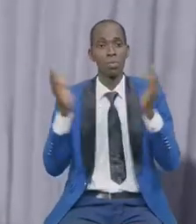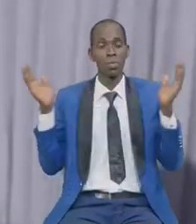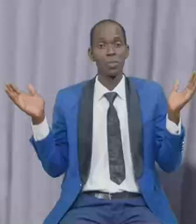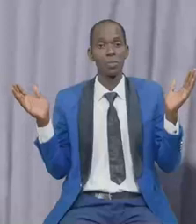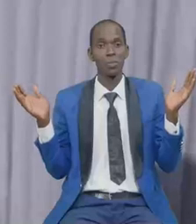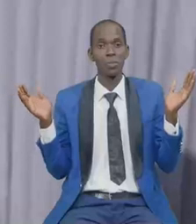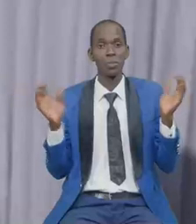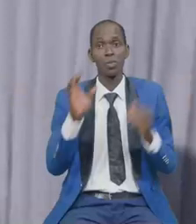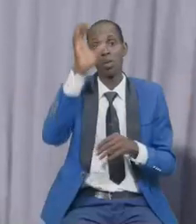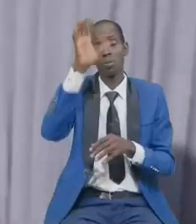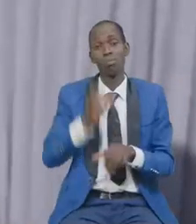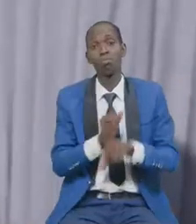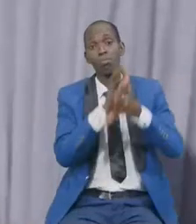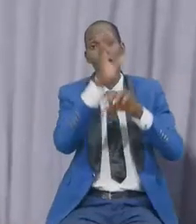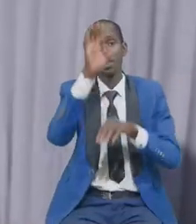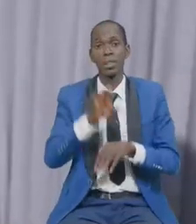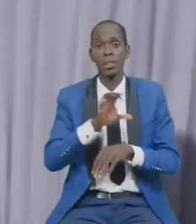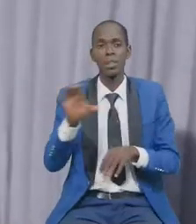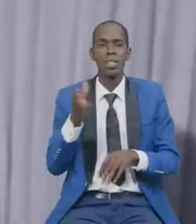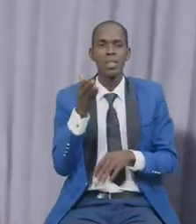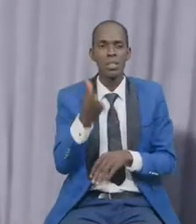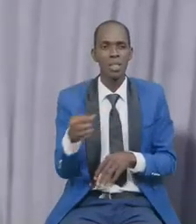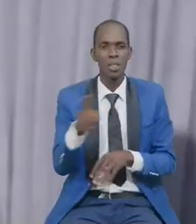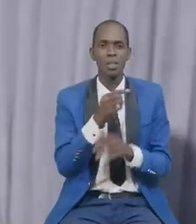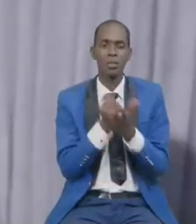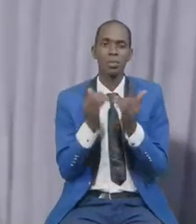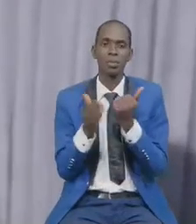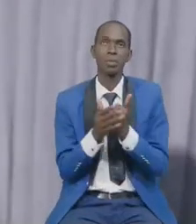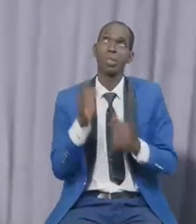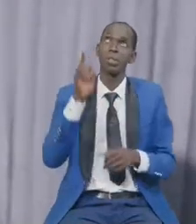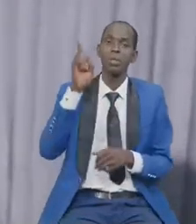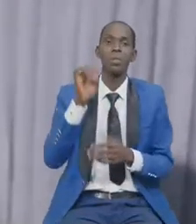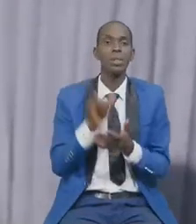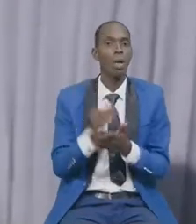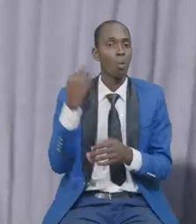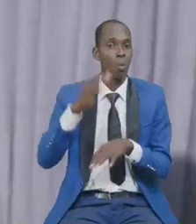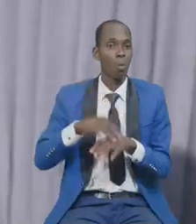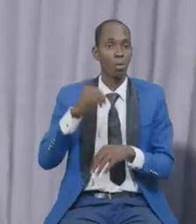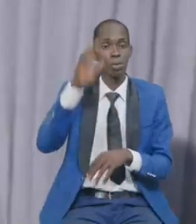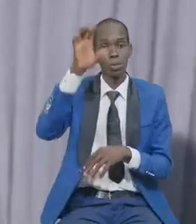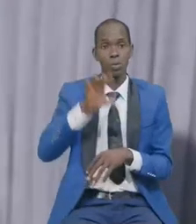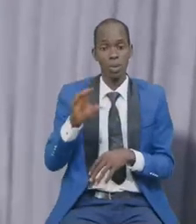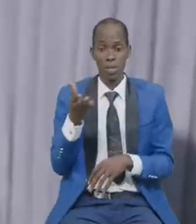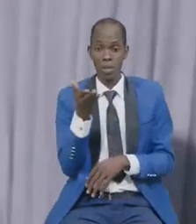ils le crucifiaient là. Ça, c'est sur la croix. Ils le crucifiaient là.